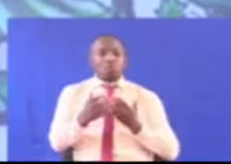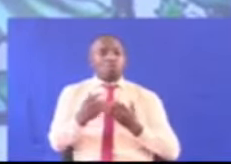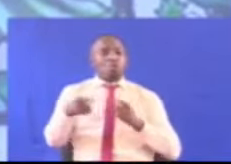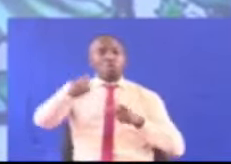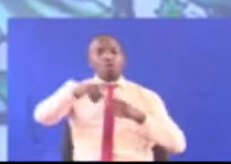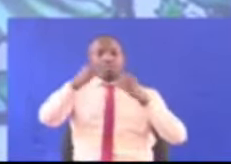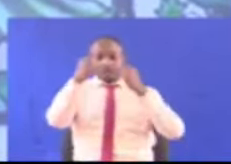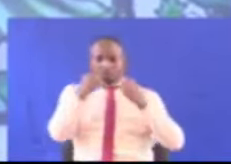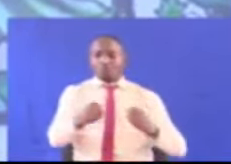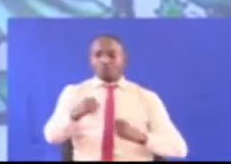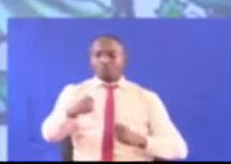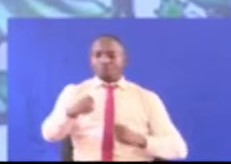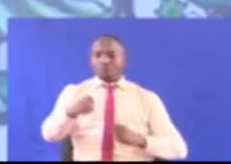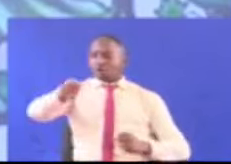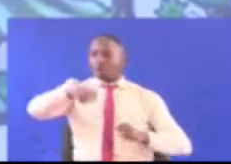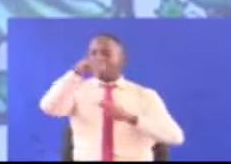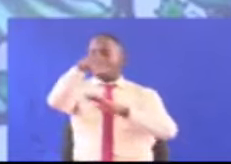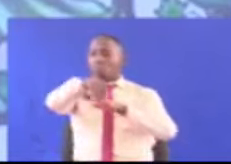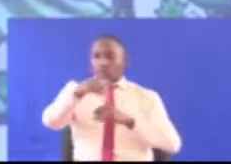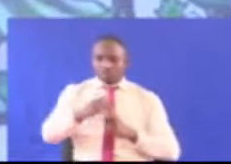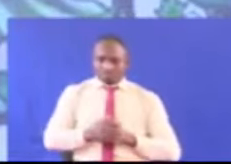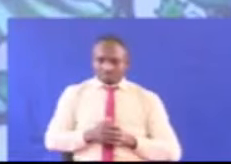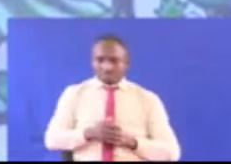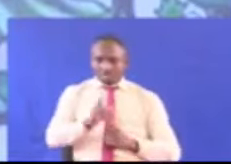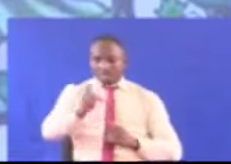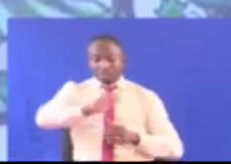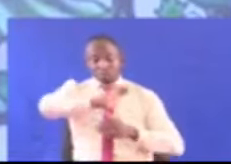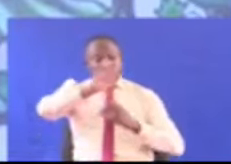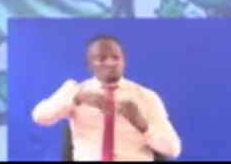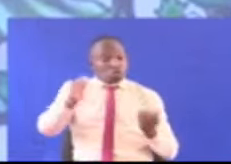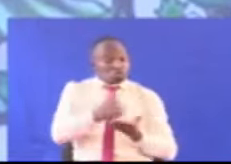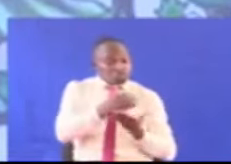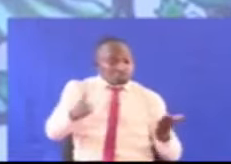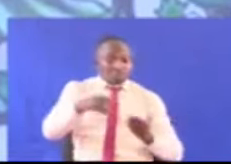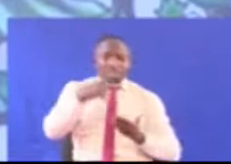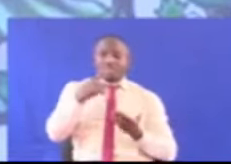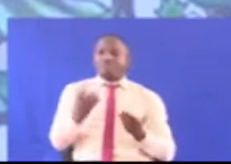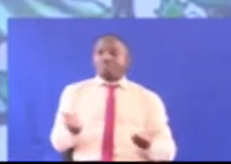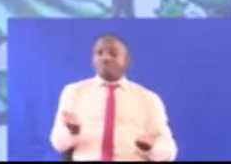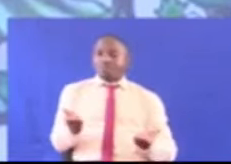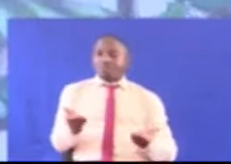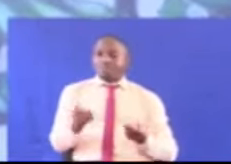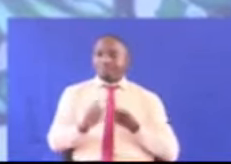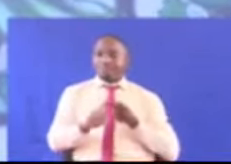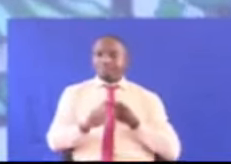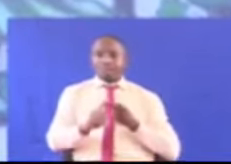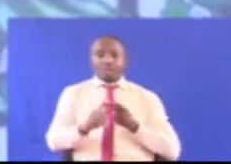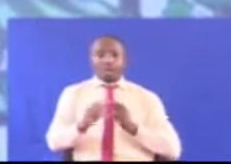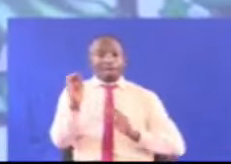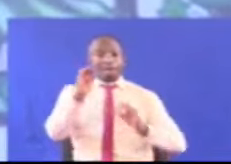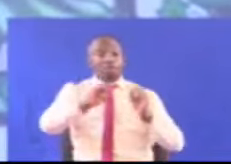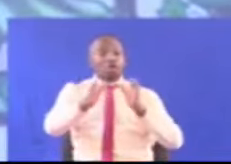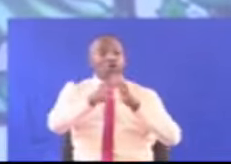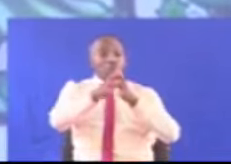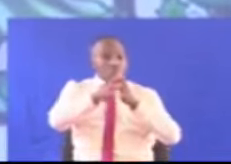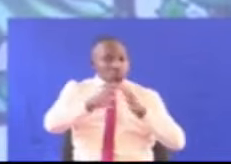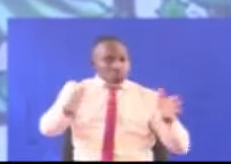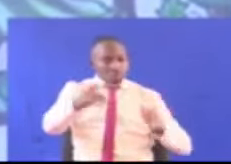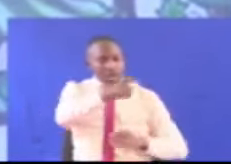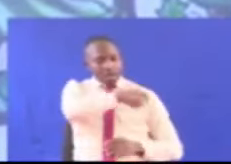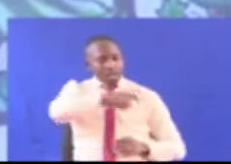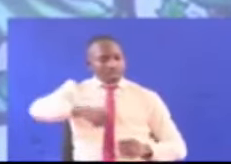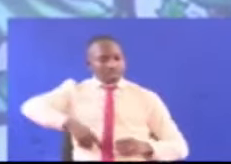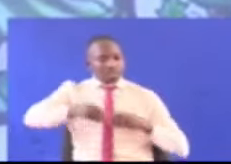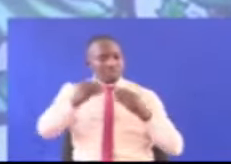kura, tukiogopa tutasemaje tukirudi bila. Na hasa ukizingatia mchango mkubwa ambao